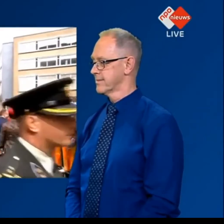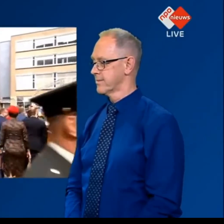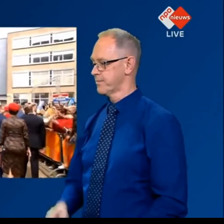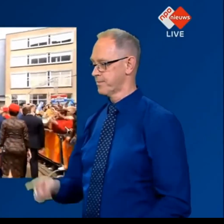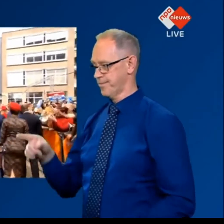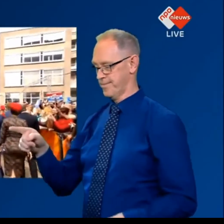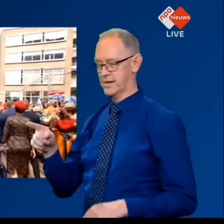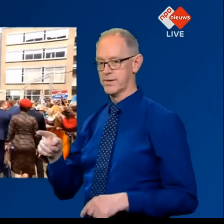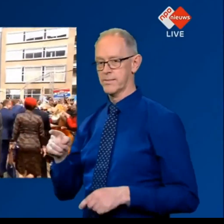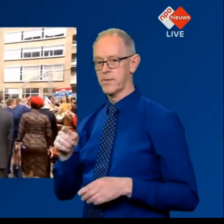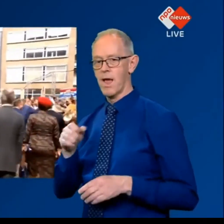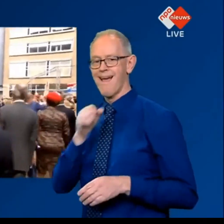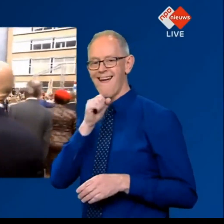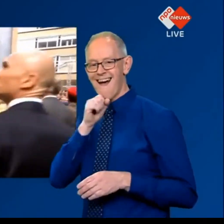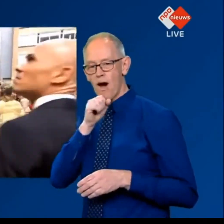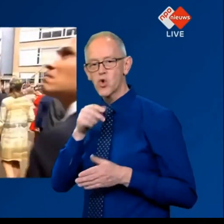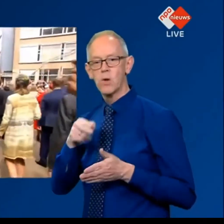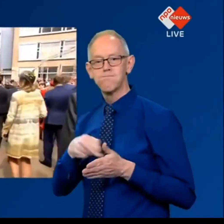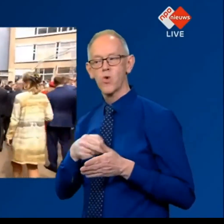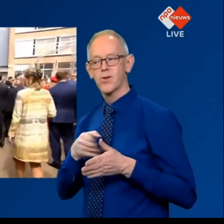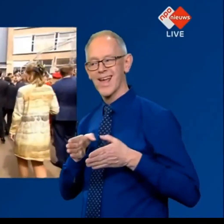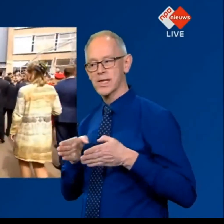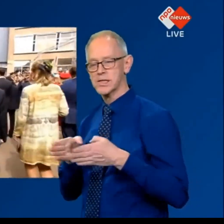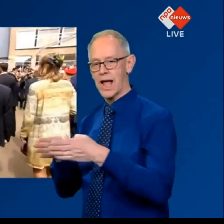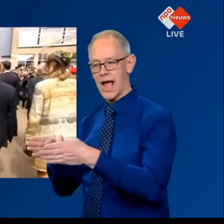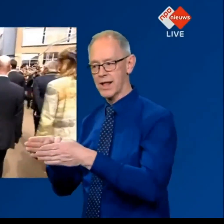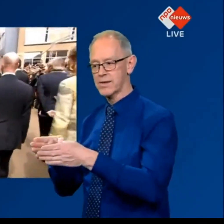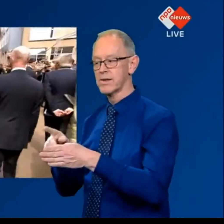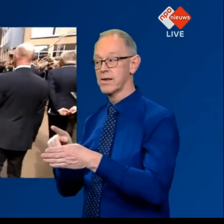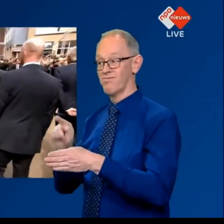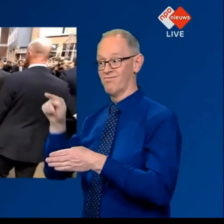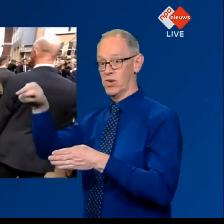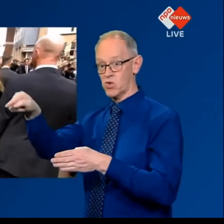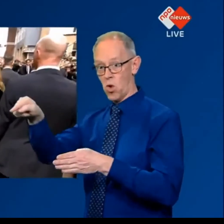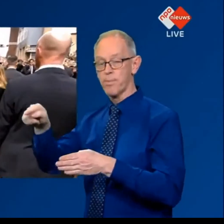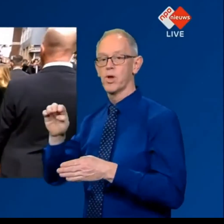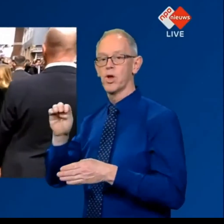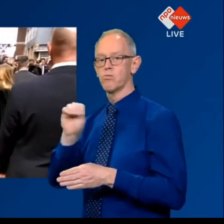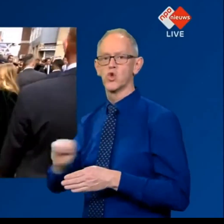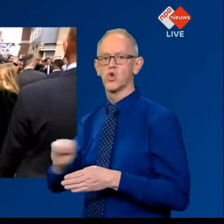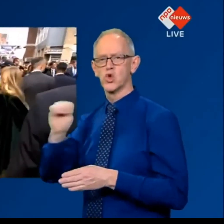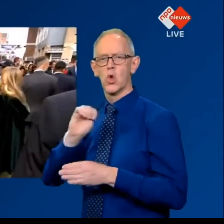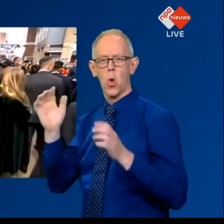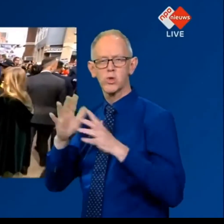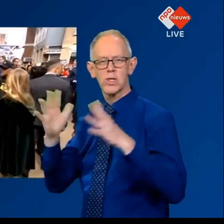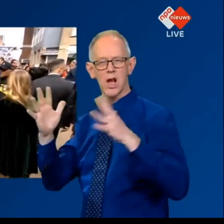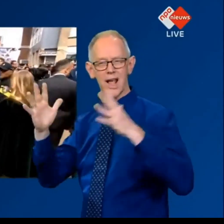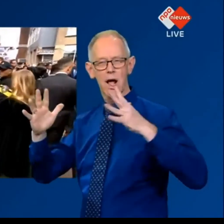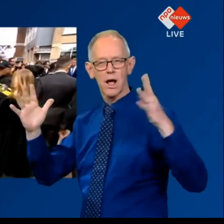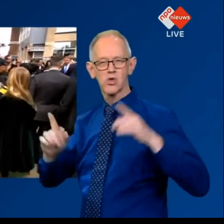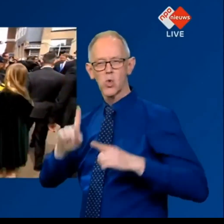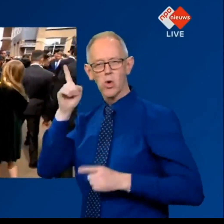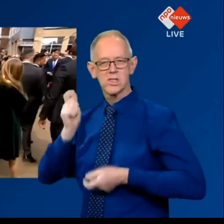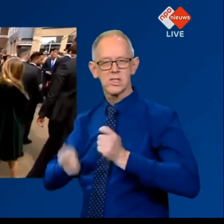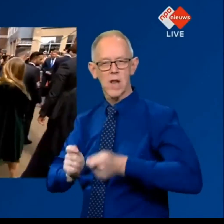De Boteringenstraat. Verderop is dus Eurosonic Noorderslag. Oftewel juist